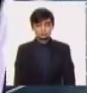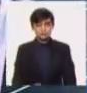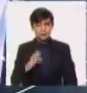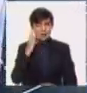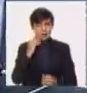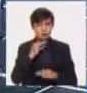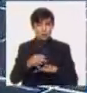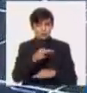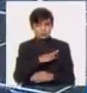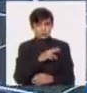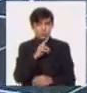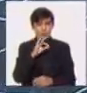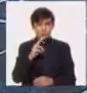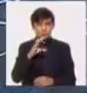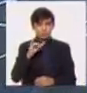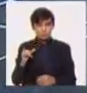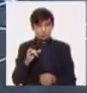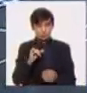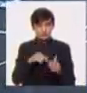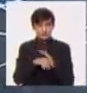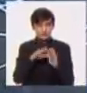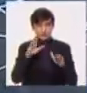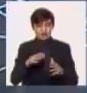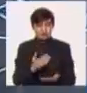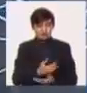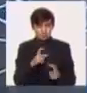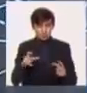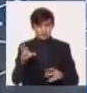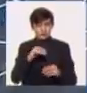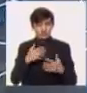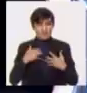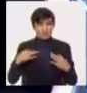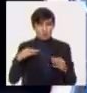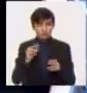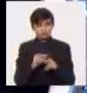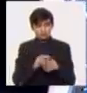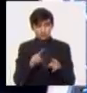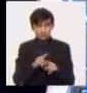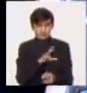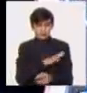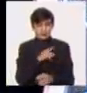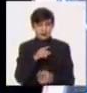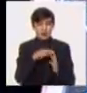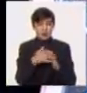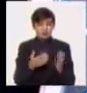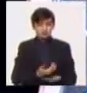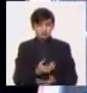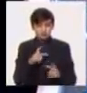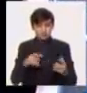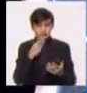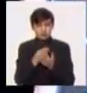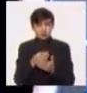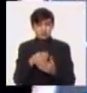Ал Алматы облысындағы Көксу станциясының тұрғындары малдың бордақлануына қарсы. Себебі дәл осы ауылдың тұрғыны